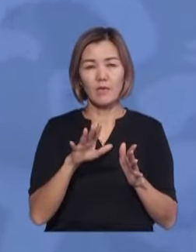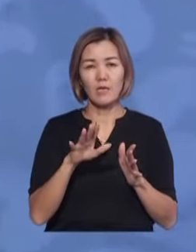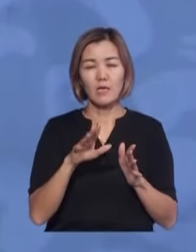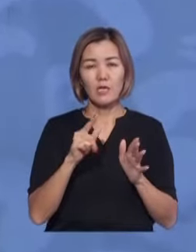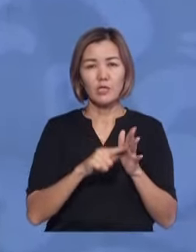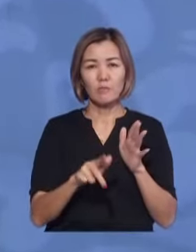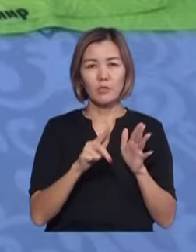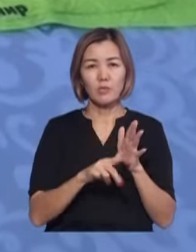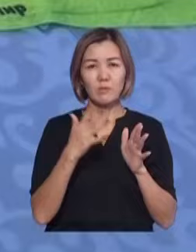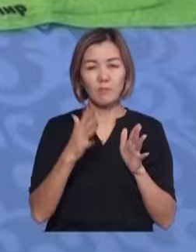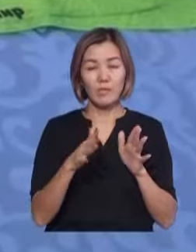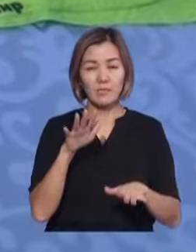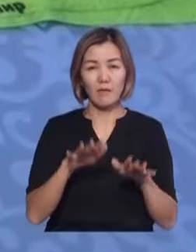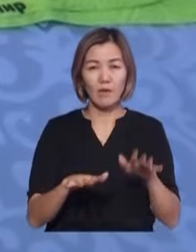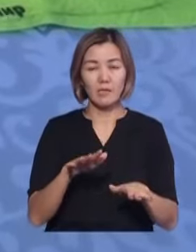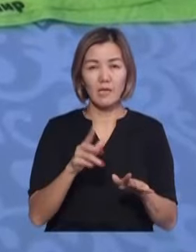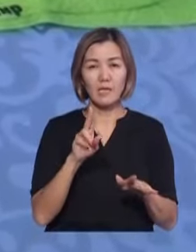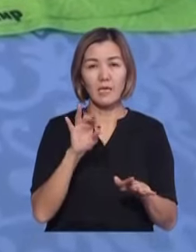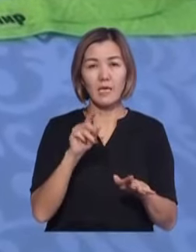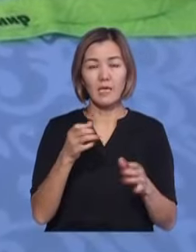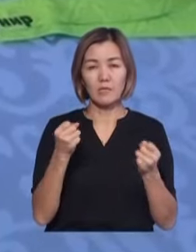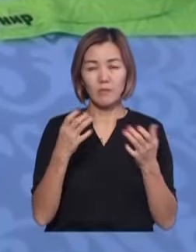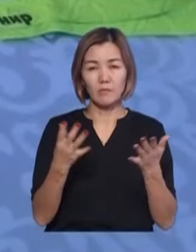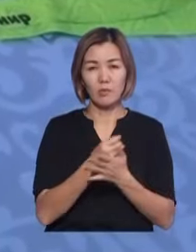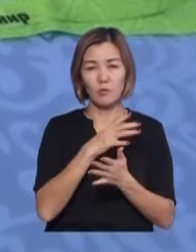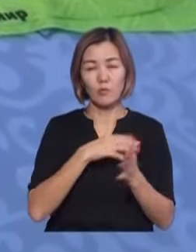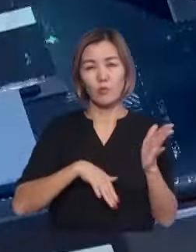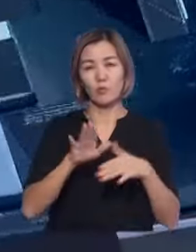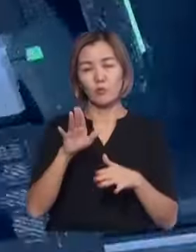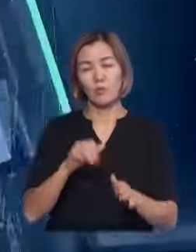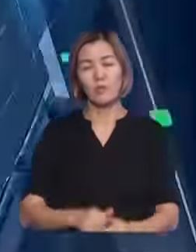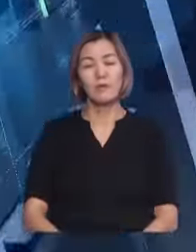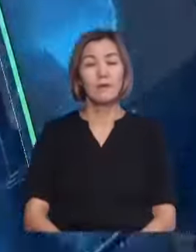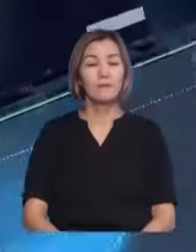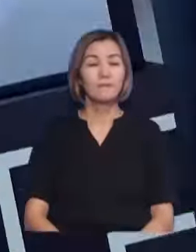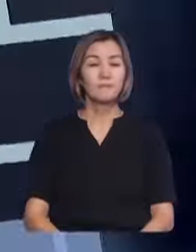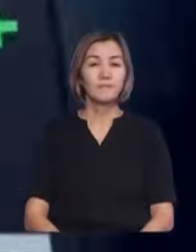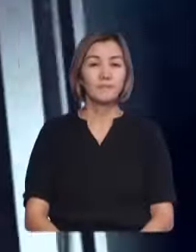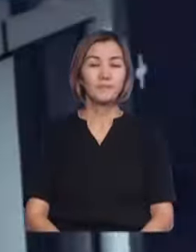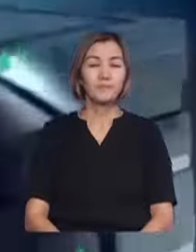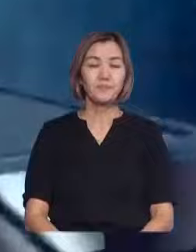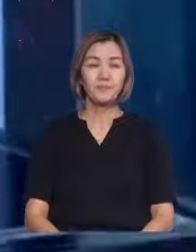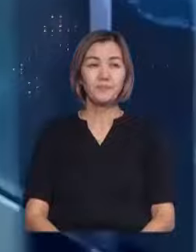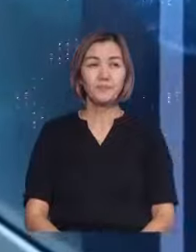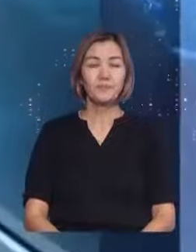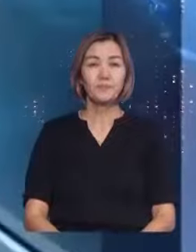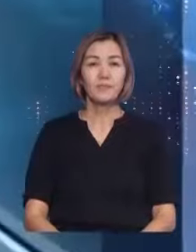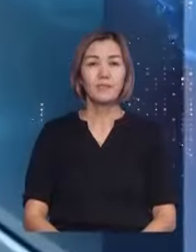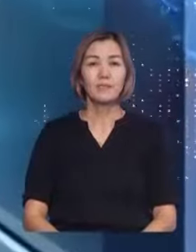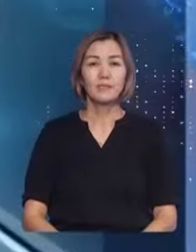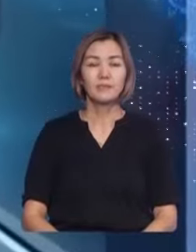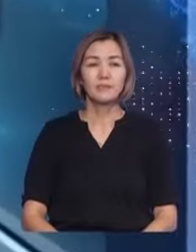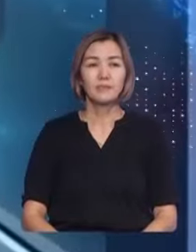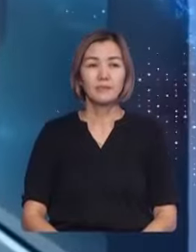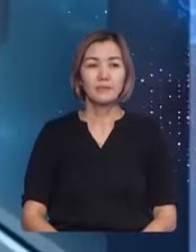70 және 75 келі салмақта Кеген ауданының балуандары үздік болды. Меруерт Қыдырбайқызы, Жандос Өмірбай, Жетісу